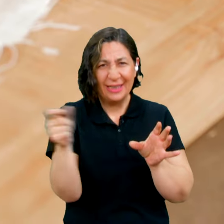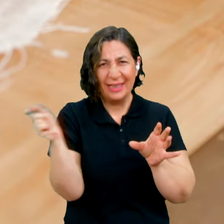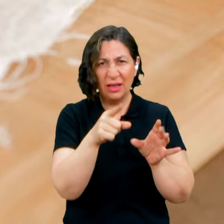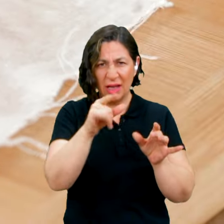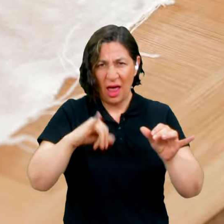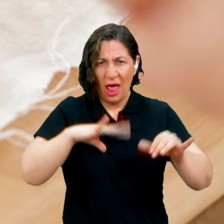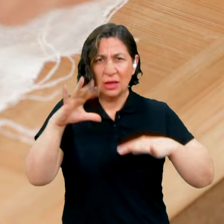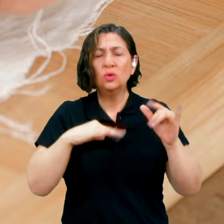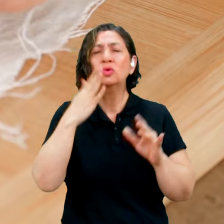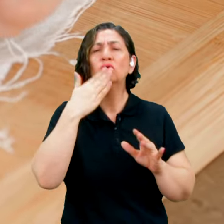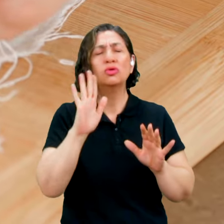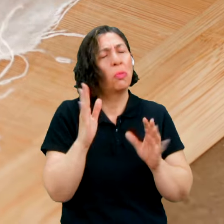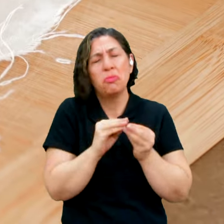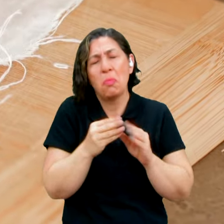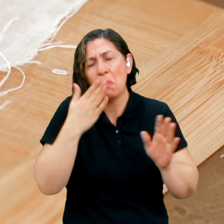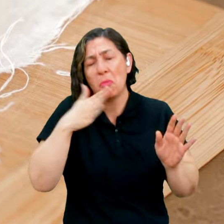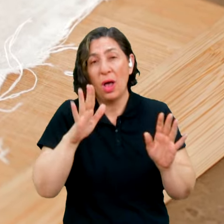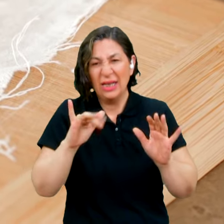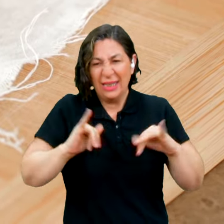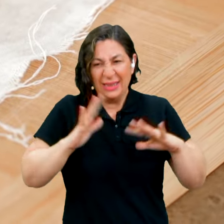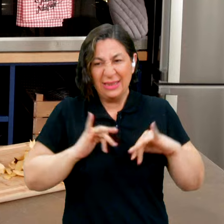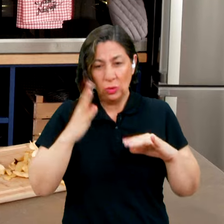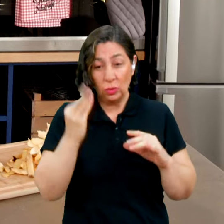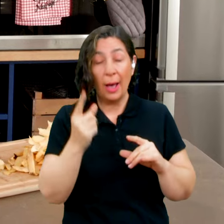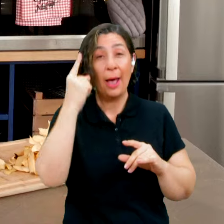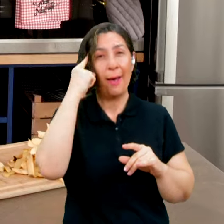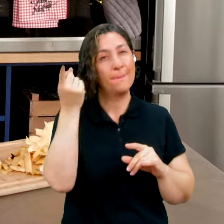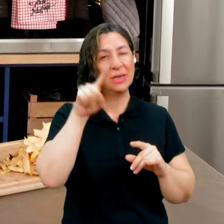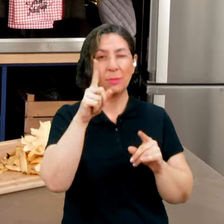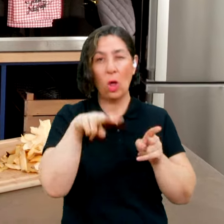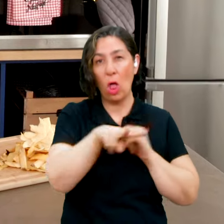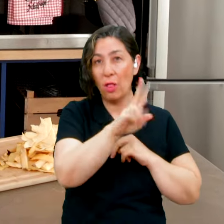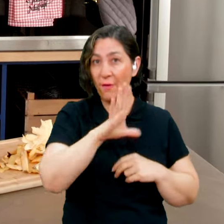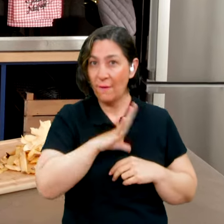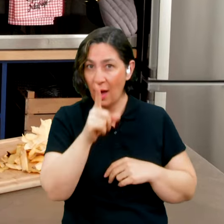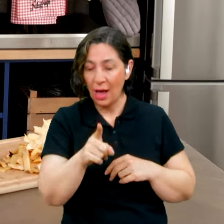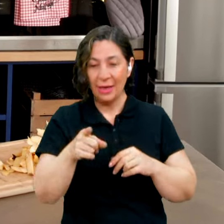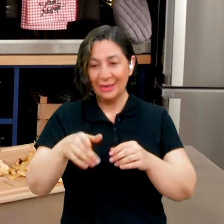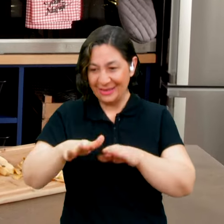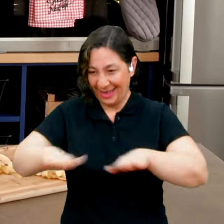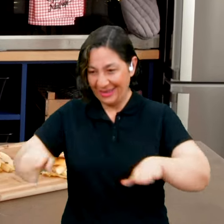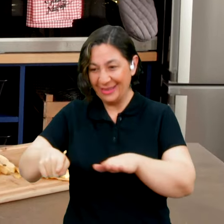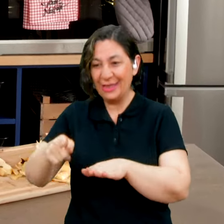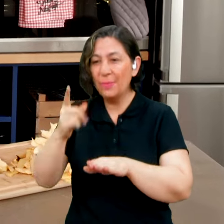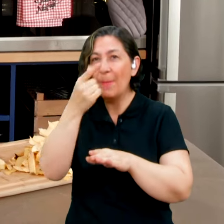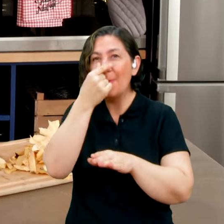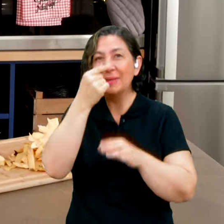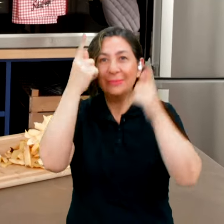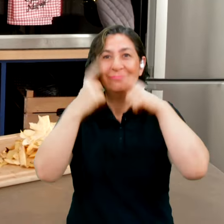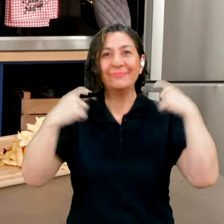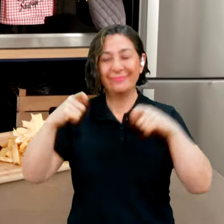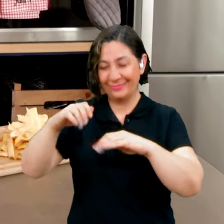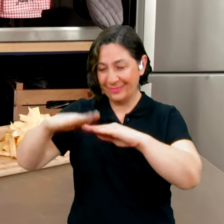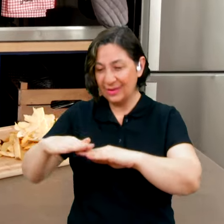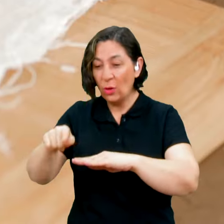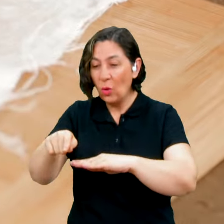içerisine atabilirsiniz. Sizi rahatsız etmiyorsa dert tasa yok. Rahatsız ediyorsa şöyle bir formül uygulayacaksınız. Tezgahınızın üzerine bir